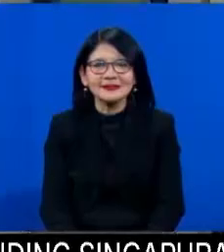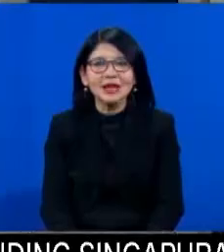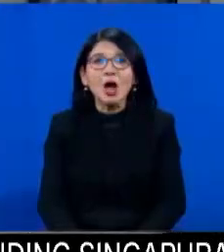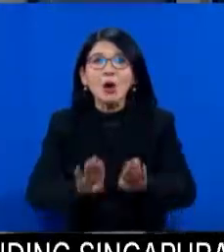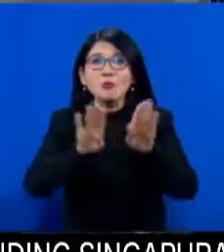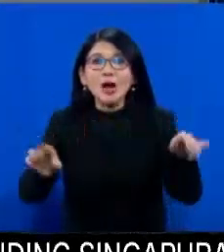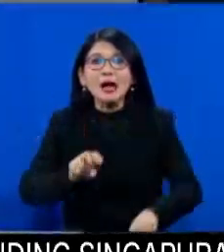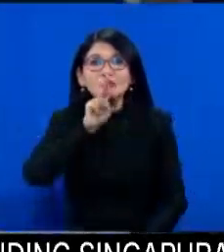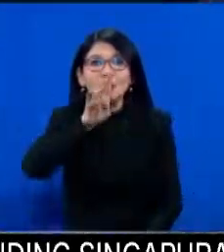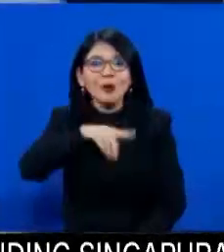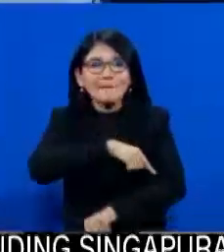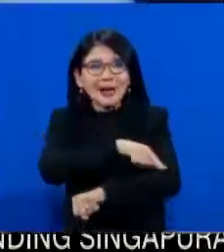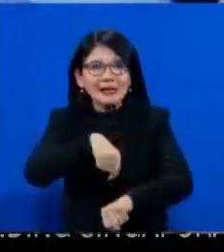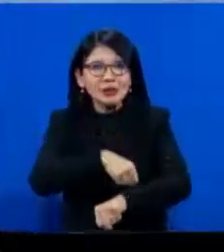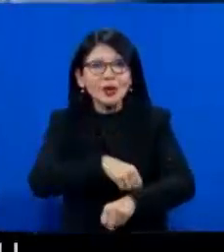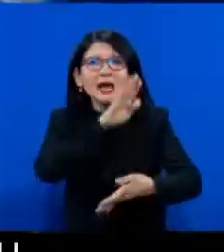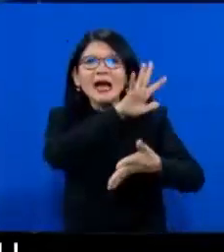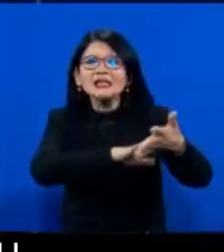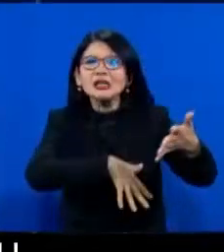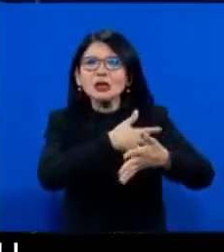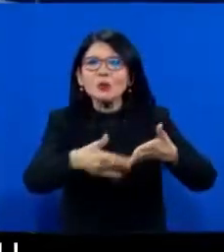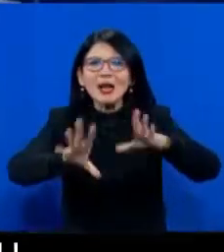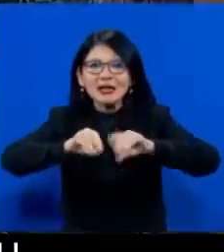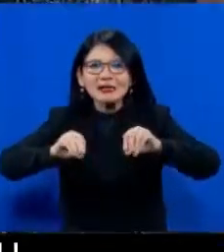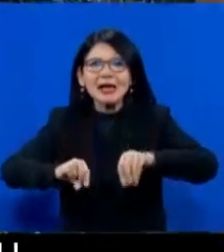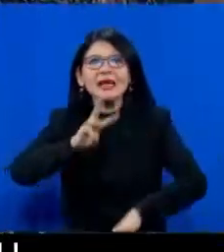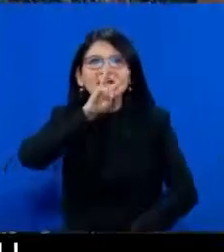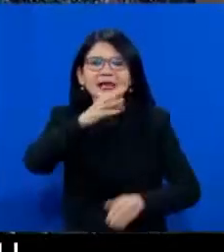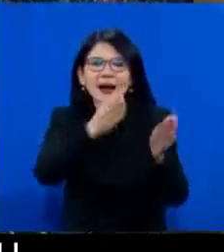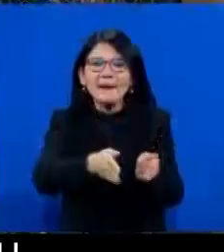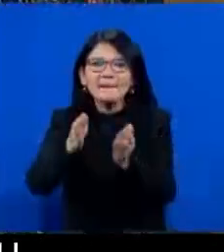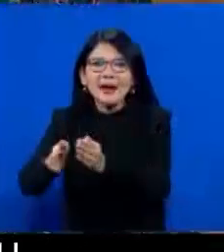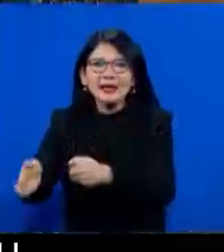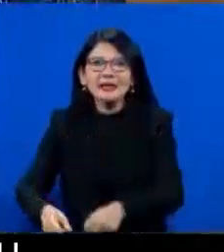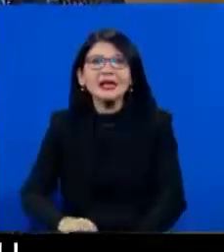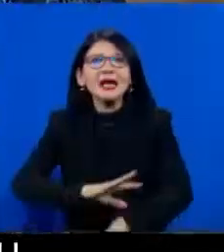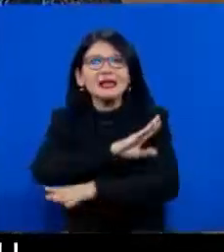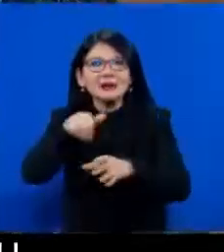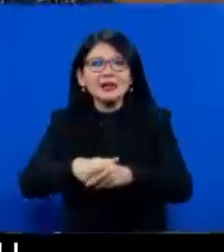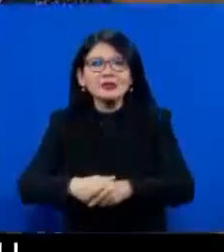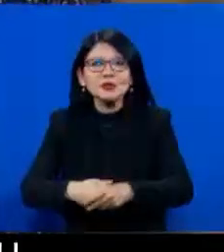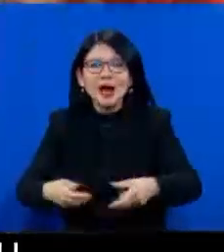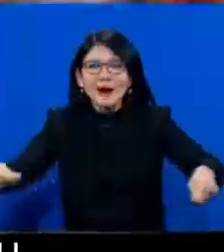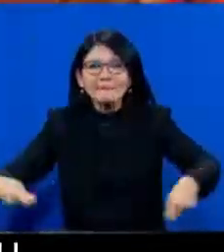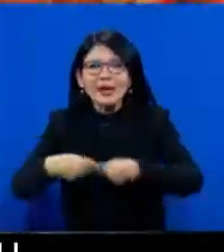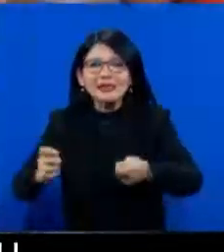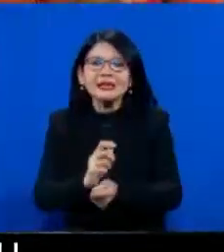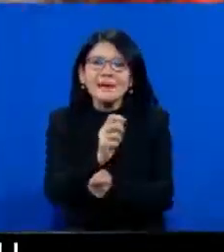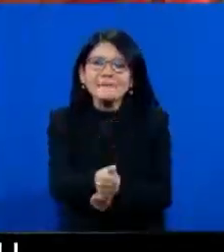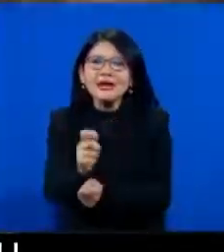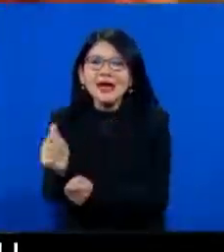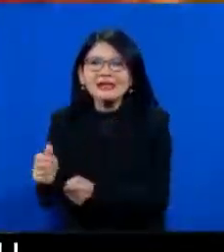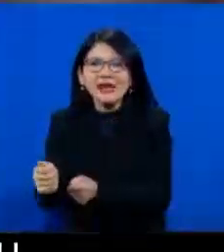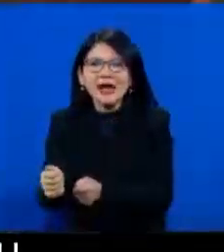selama 24 jam, jadwal pekerjanya pun dibagi 3 shift, termasuk untuk memasak dan berbelanja yang harus siap dilakukan